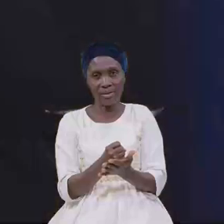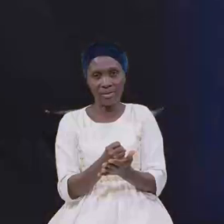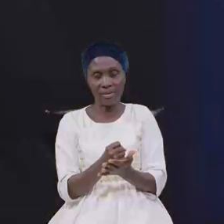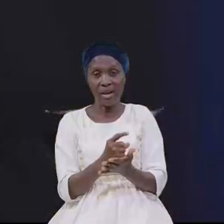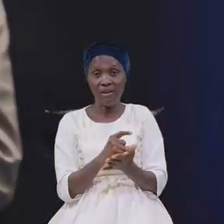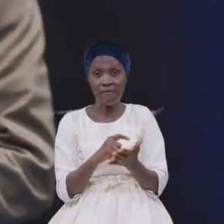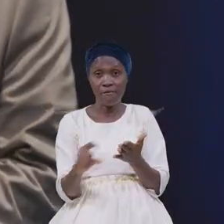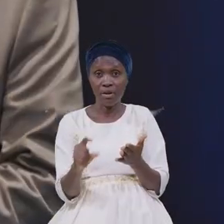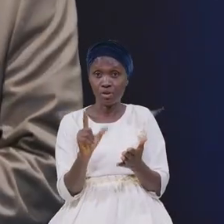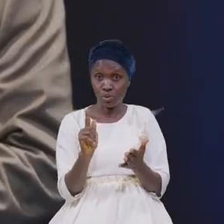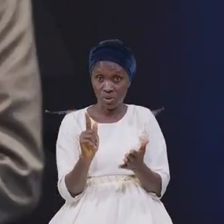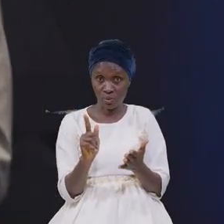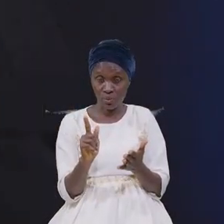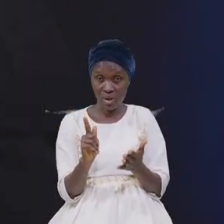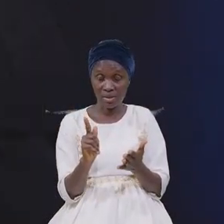Voilà le verset